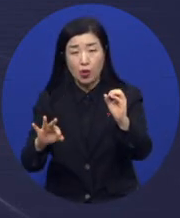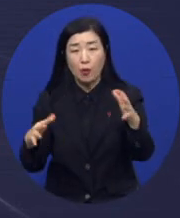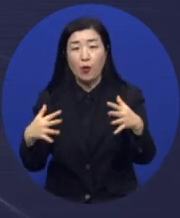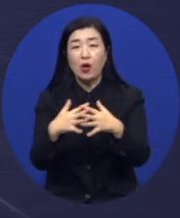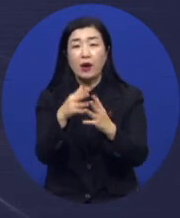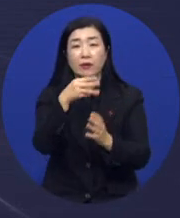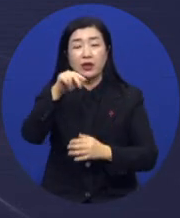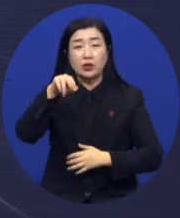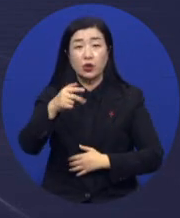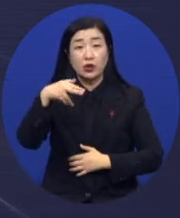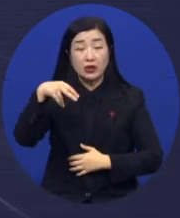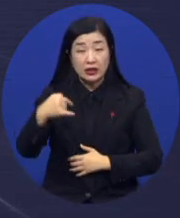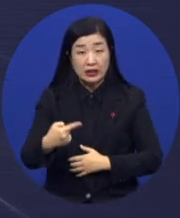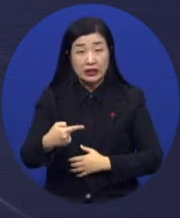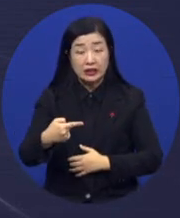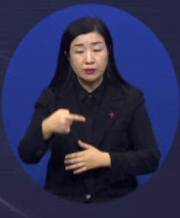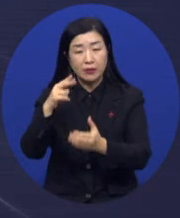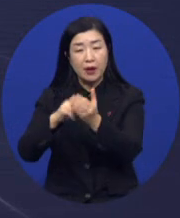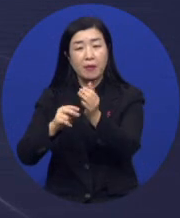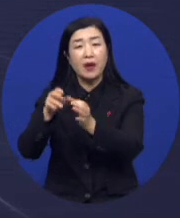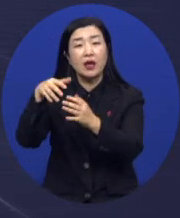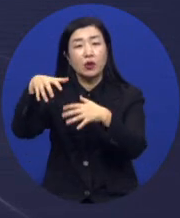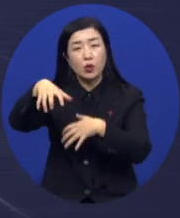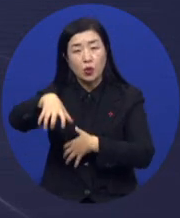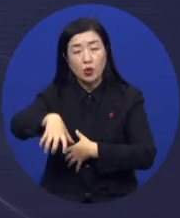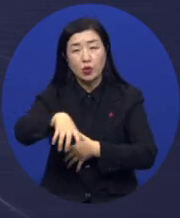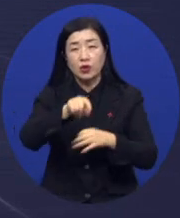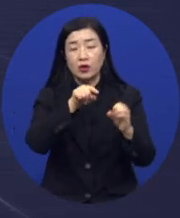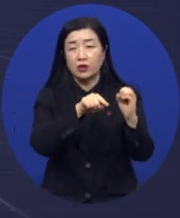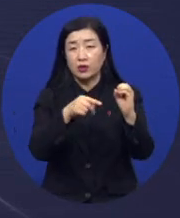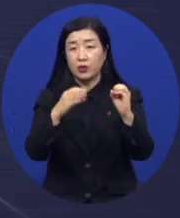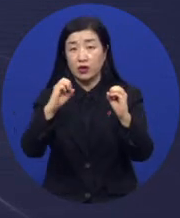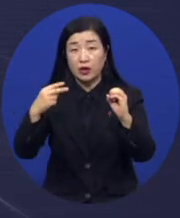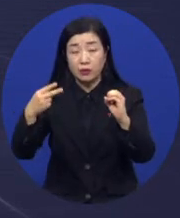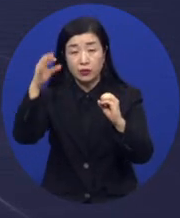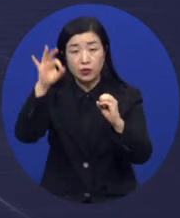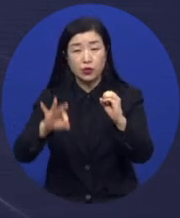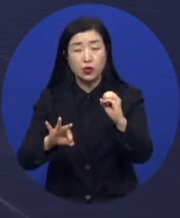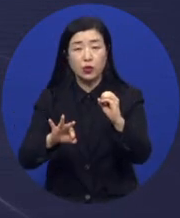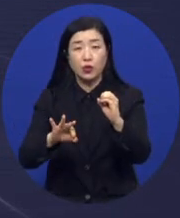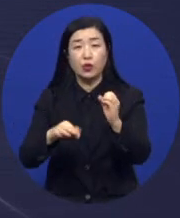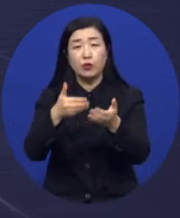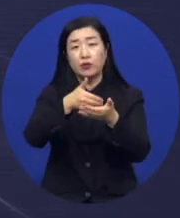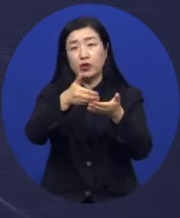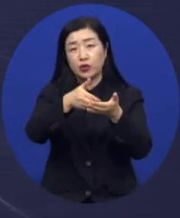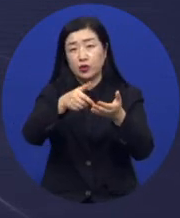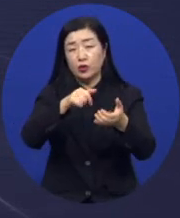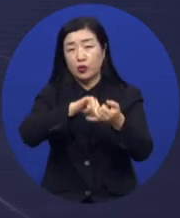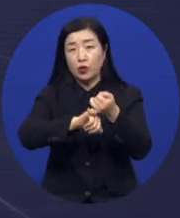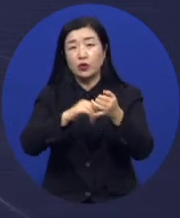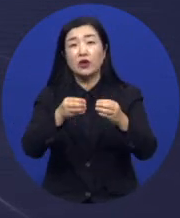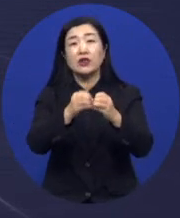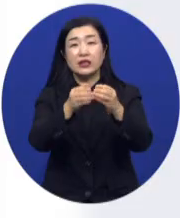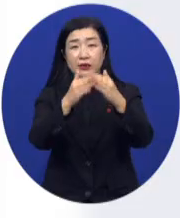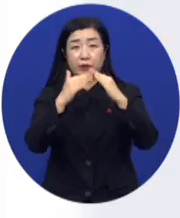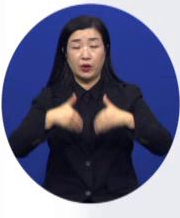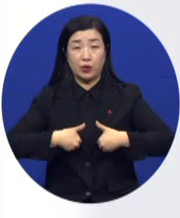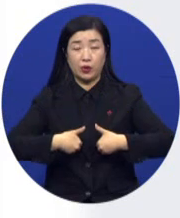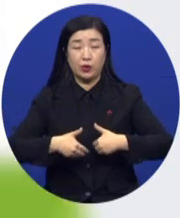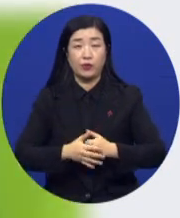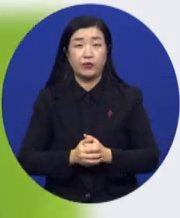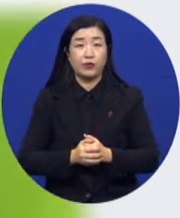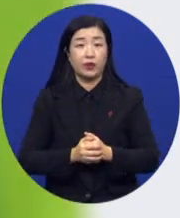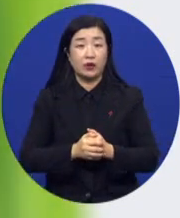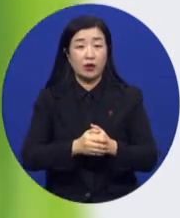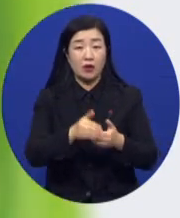리조트나 판매 시설 등은 0.5% 이상을 미술 작품 구입에 쓰도록 한 조례에 따른 것입니다.